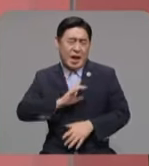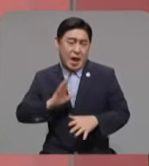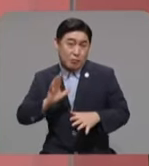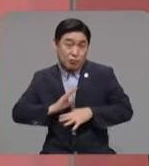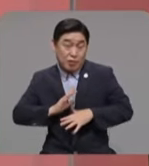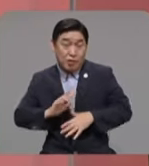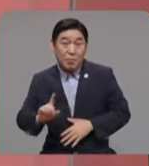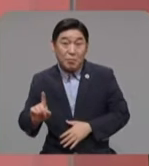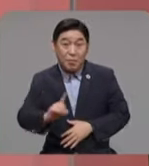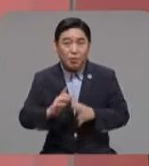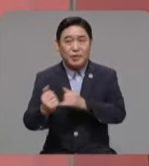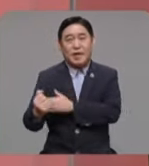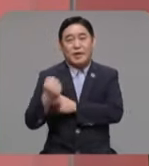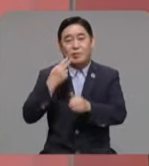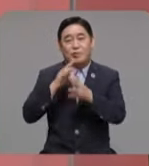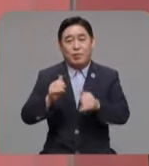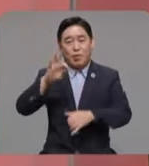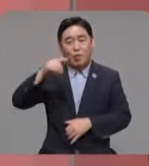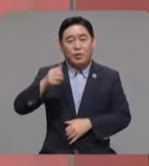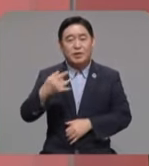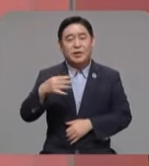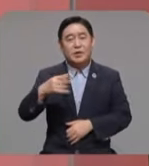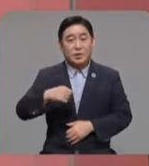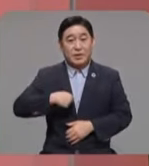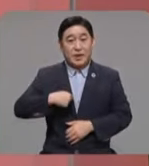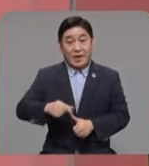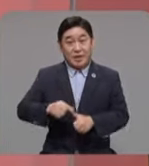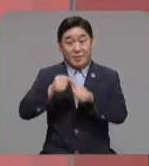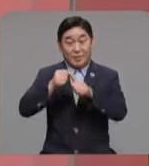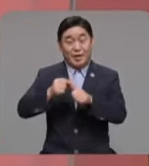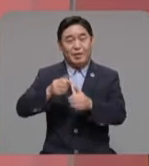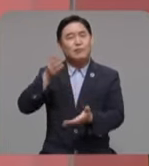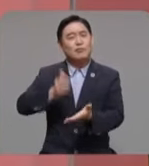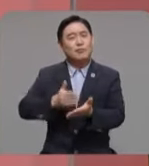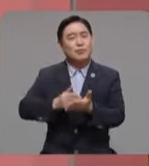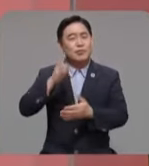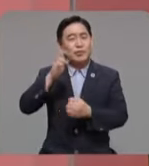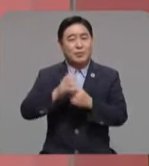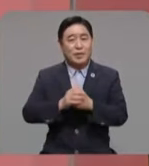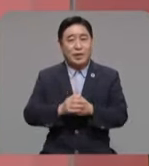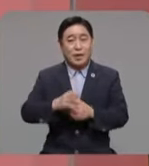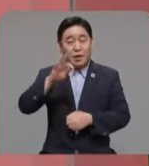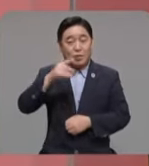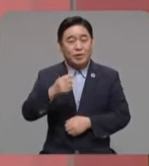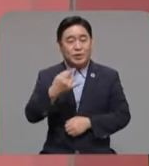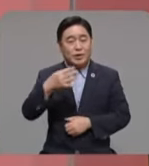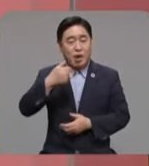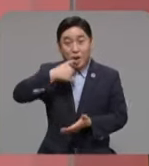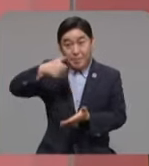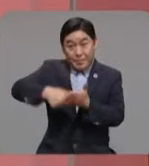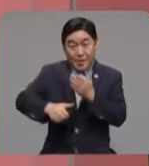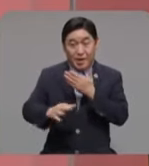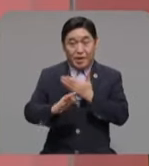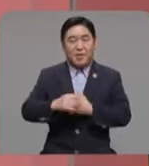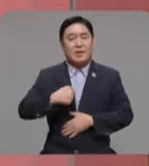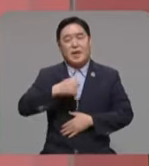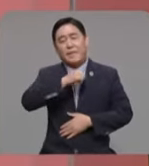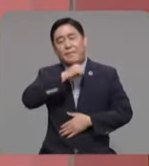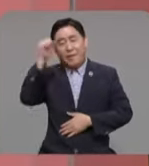소식은 국민의힘 후보로 원희룡이 뽑혔다라는 소식입니다. 원희룡을 찍으면 원희룡이